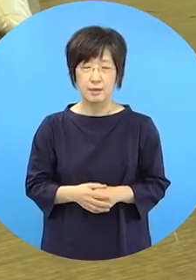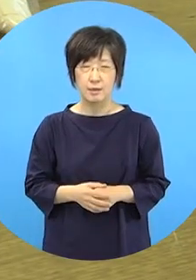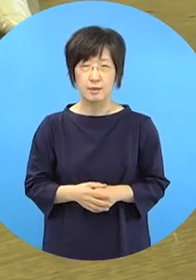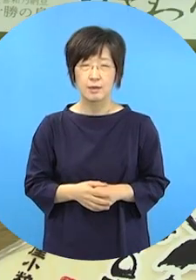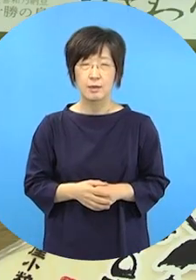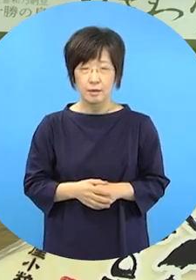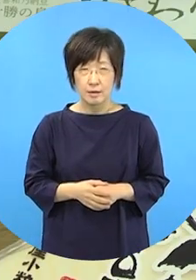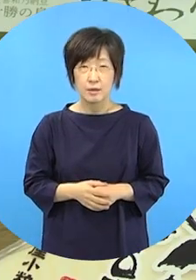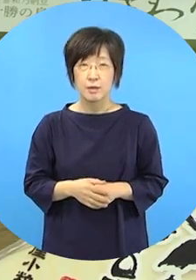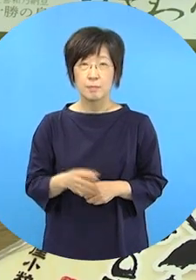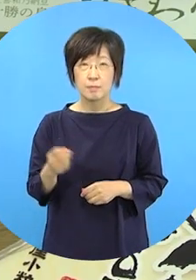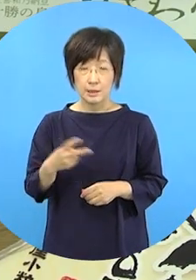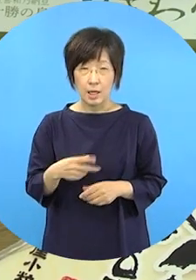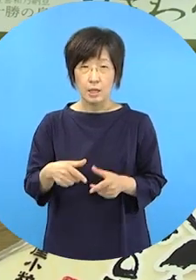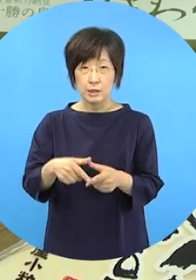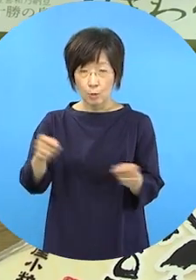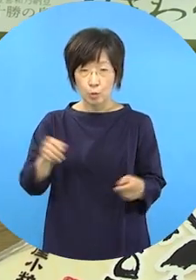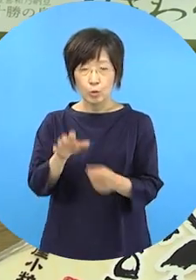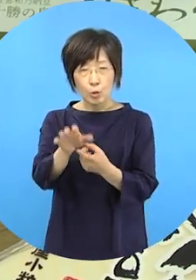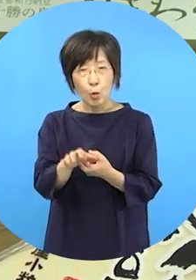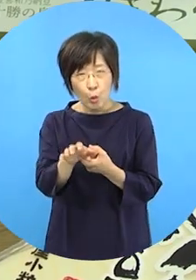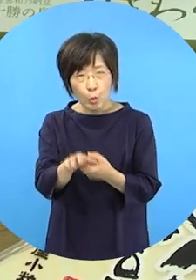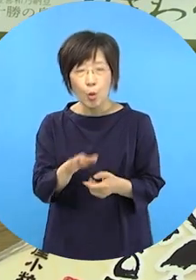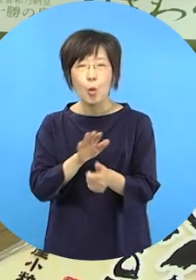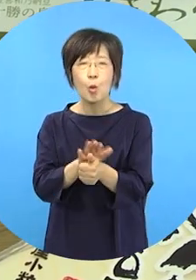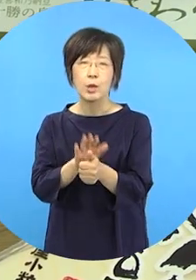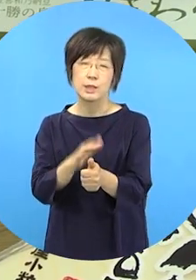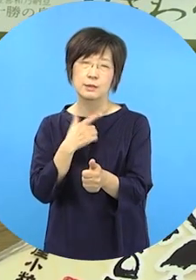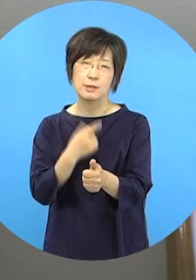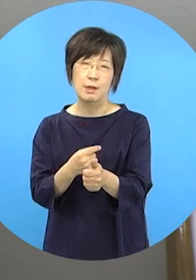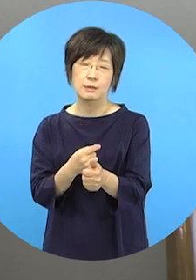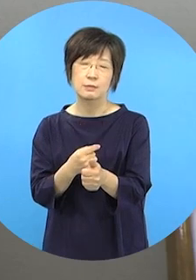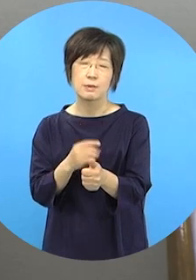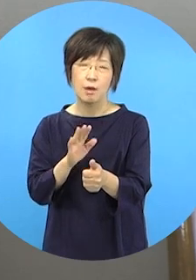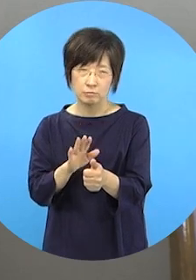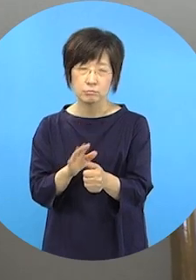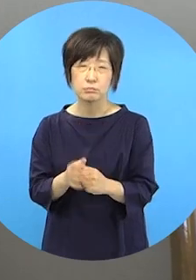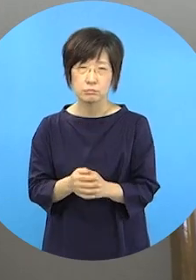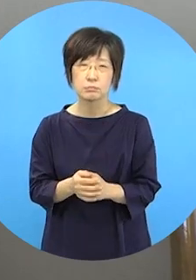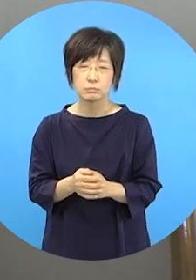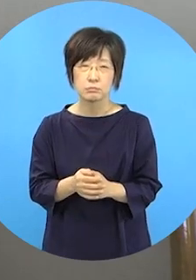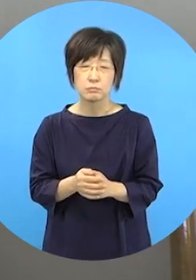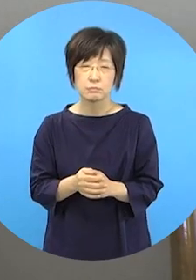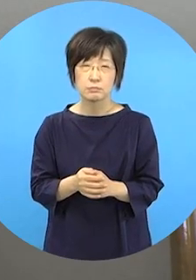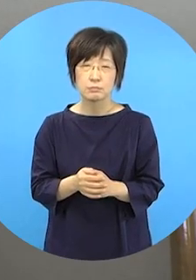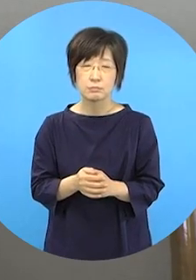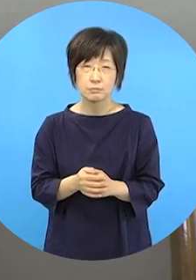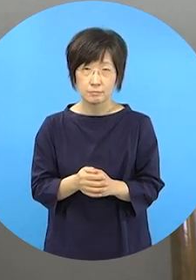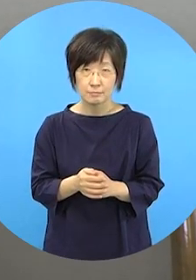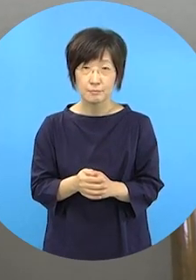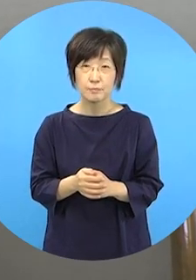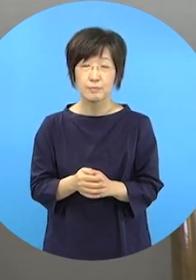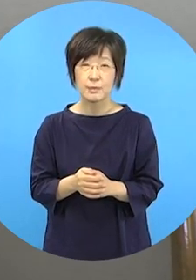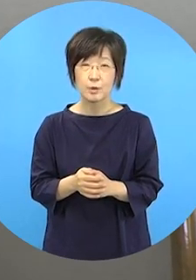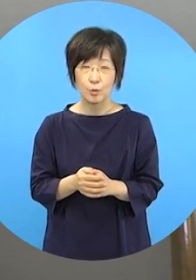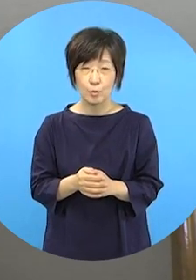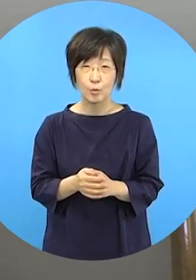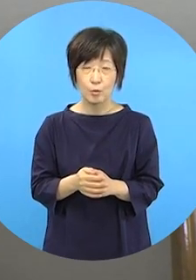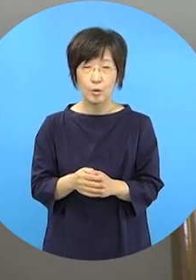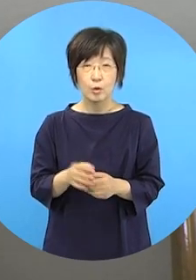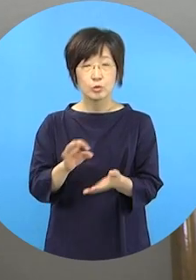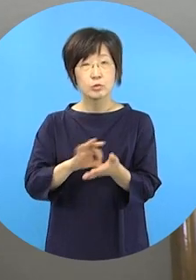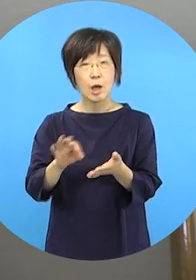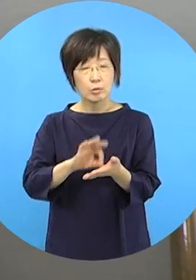な考えっていうのは、日本の農業を応援したいっていうのが底辺であって、でそれから国産っていうことと、それからあとはそれに付随する